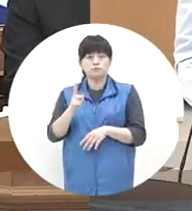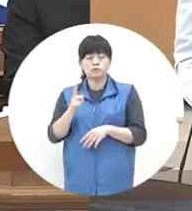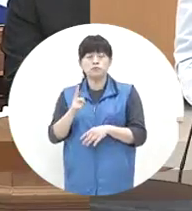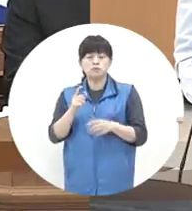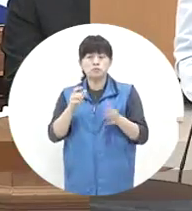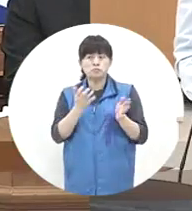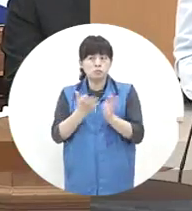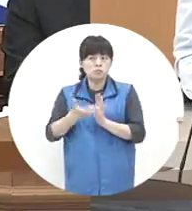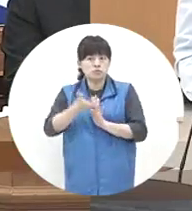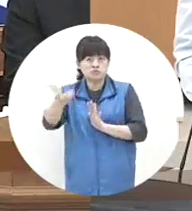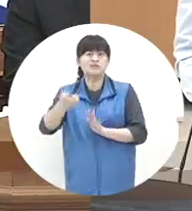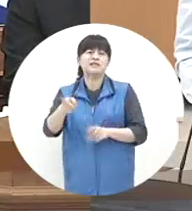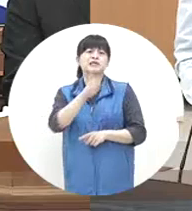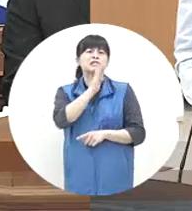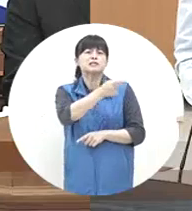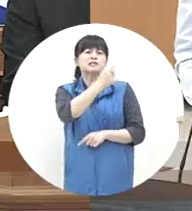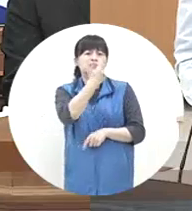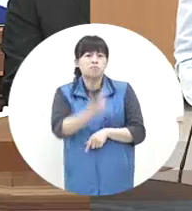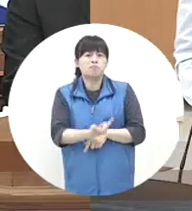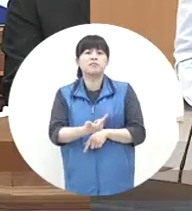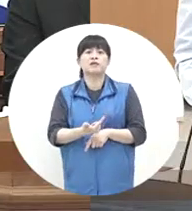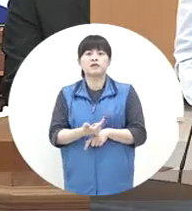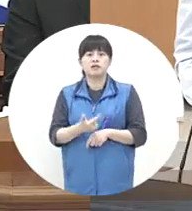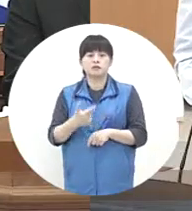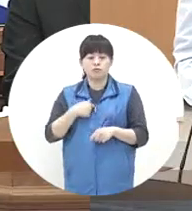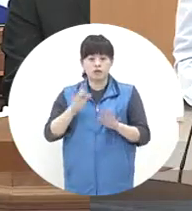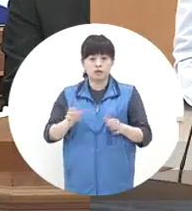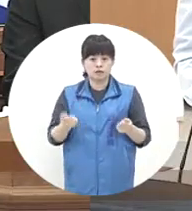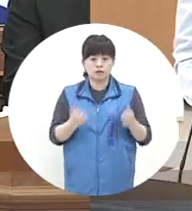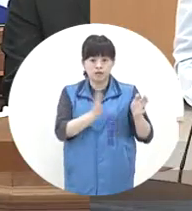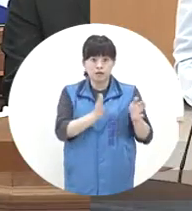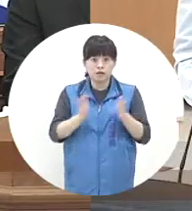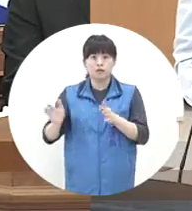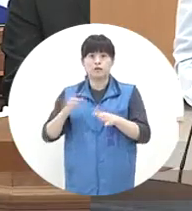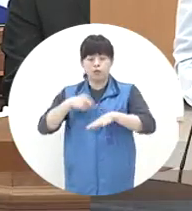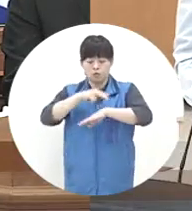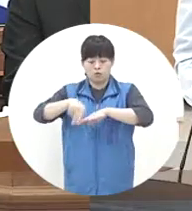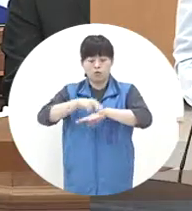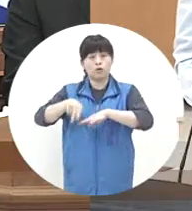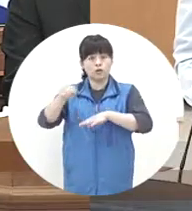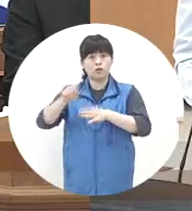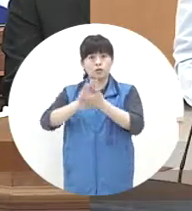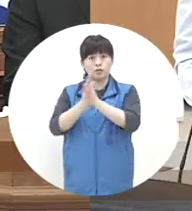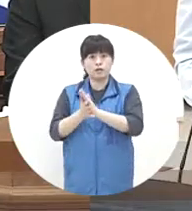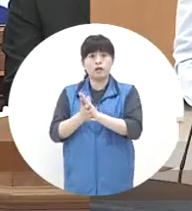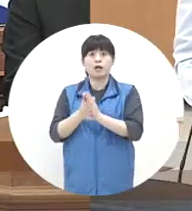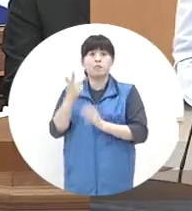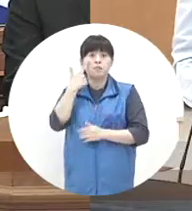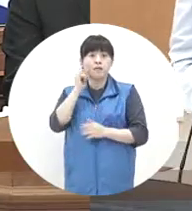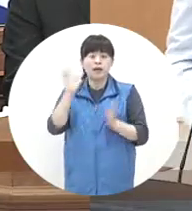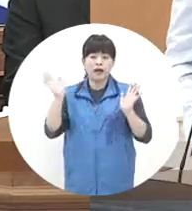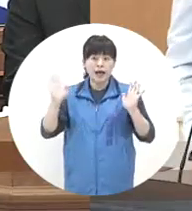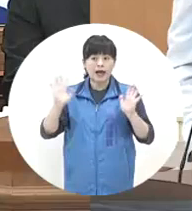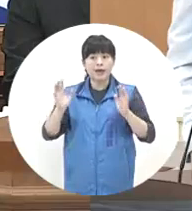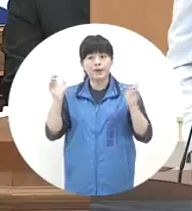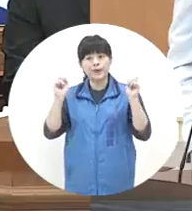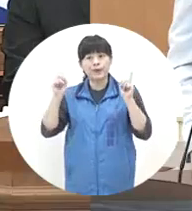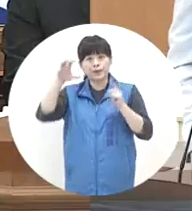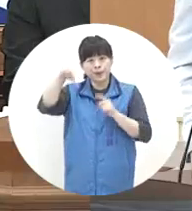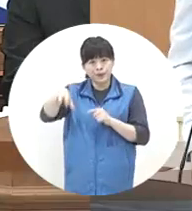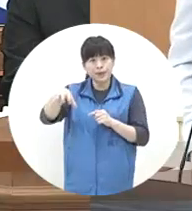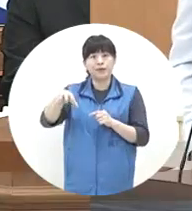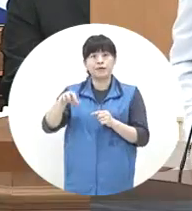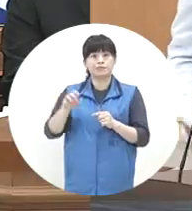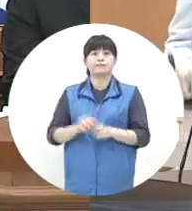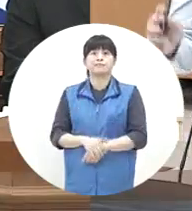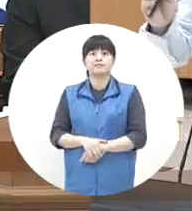是它会比较晚一点进驻。那我们在阶段性的部分已经也把它规划成这个亲子游戏区，那后续的部分我们会